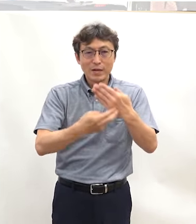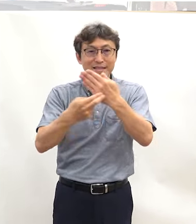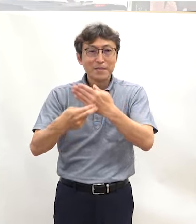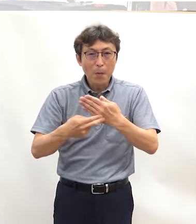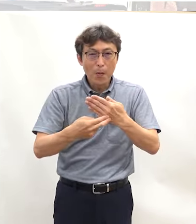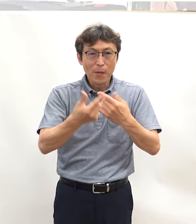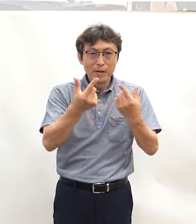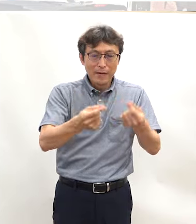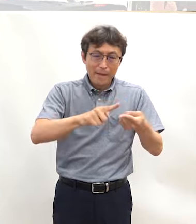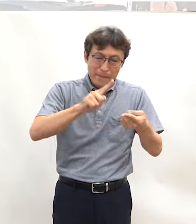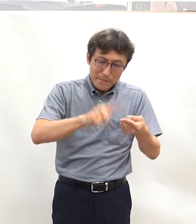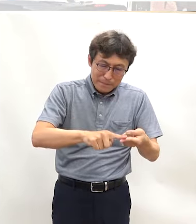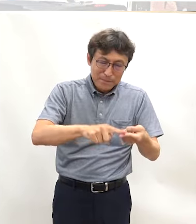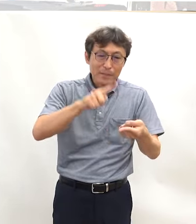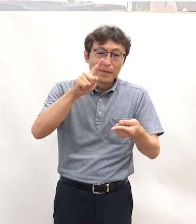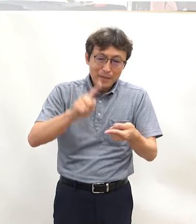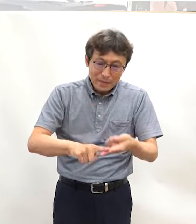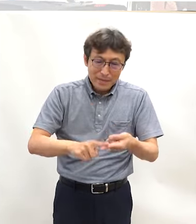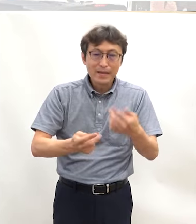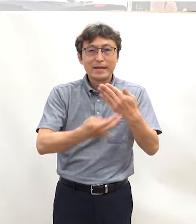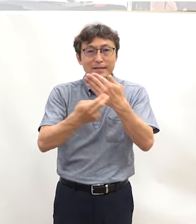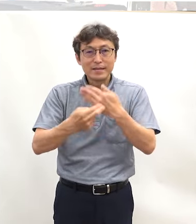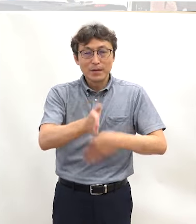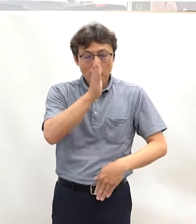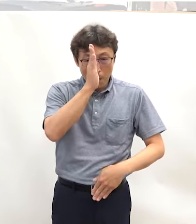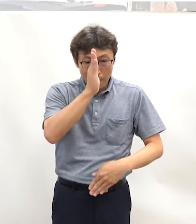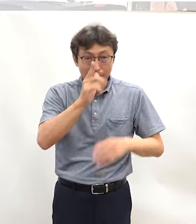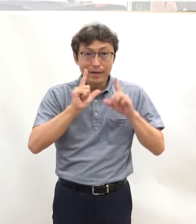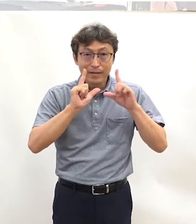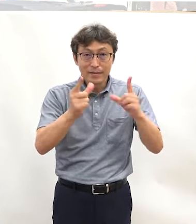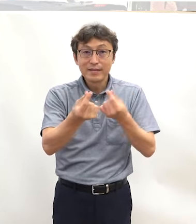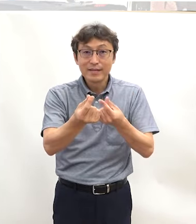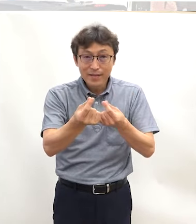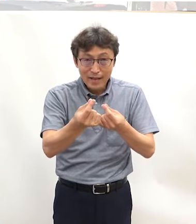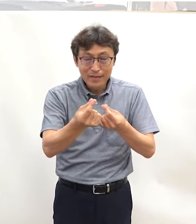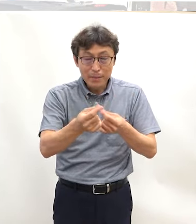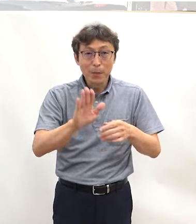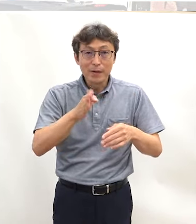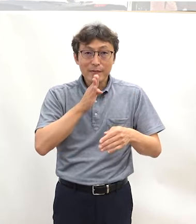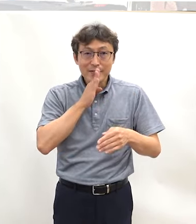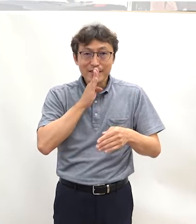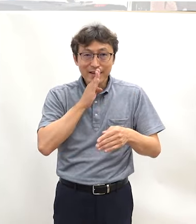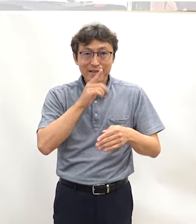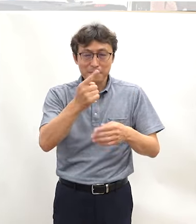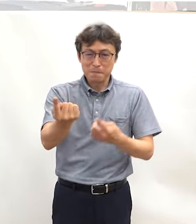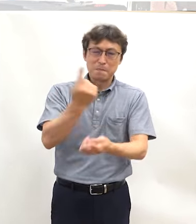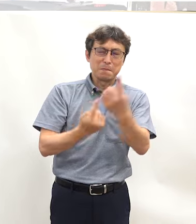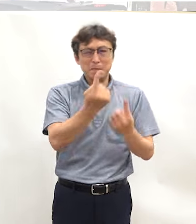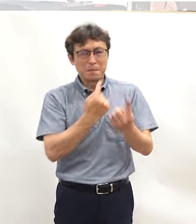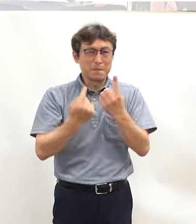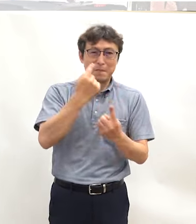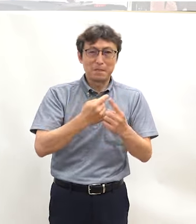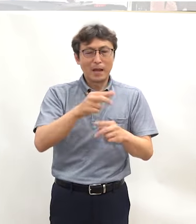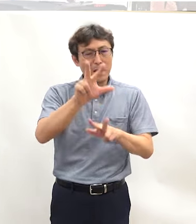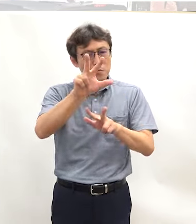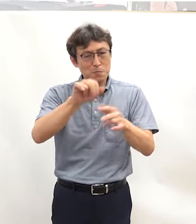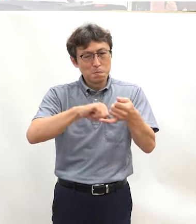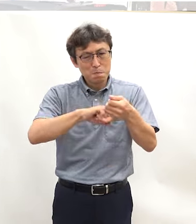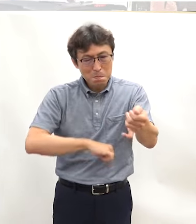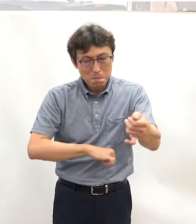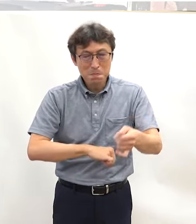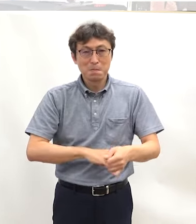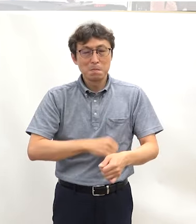される方が一定数いらっしゃるっていうのも、やはり受診者数が多いっていうのも背景には